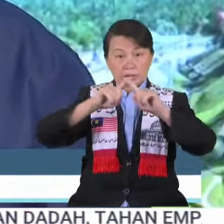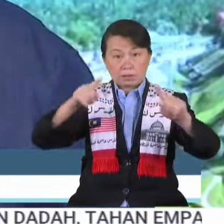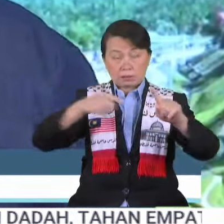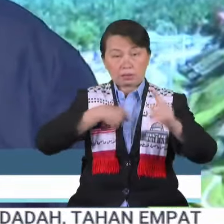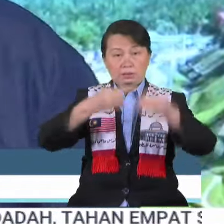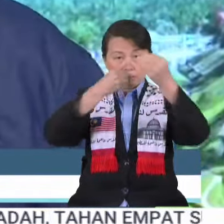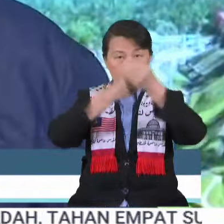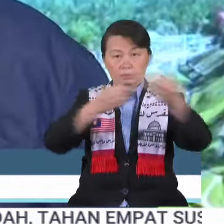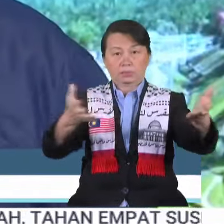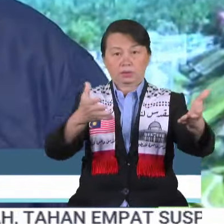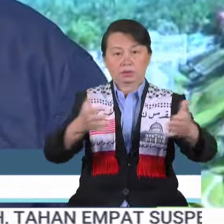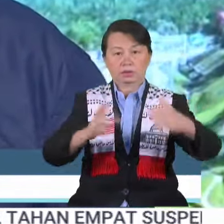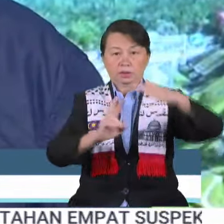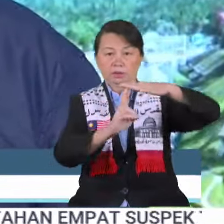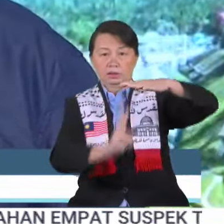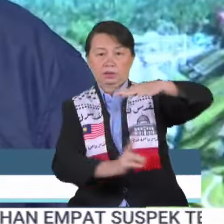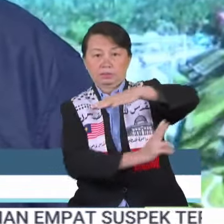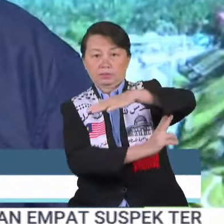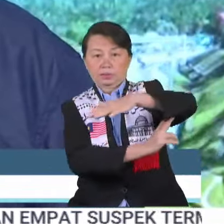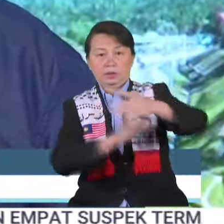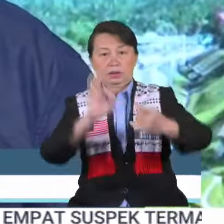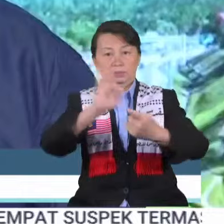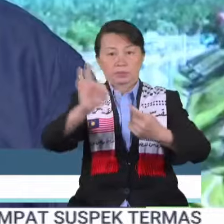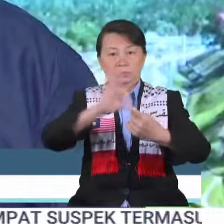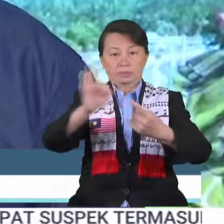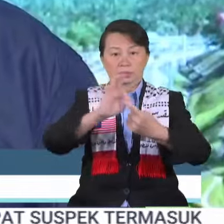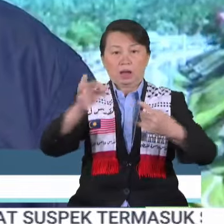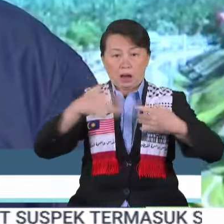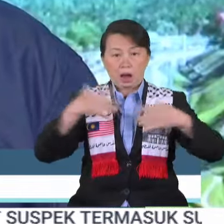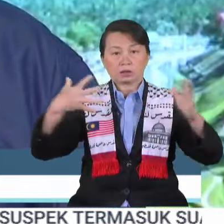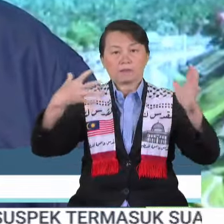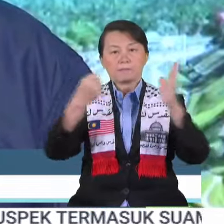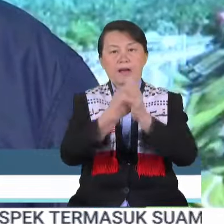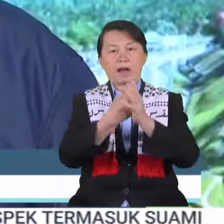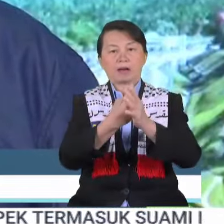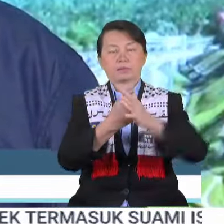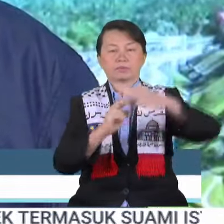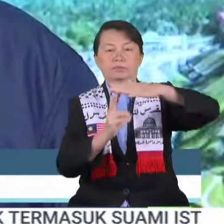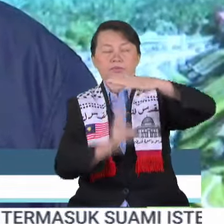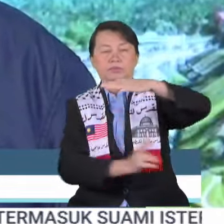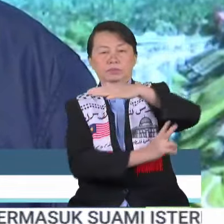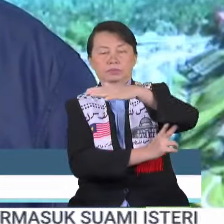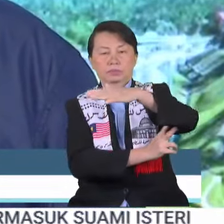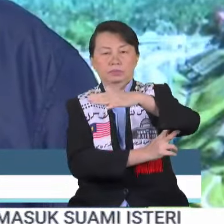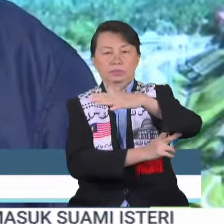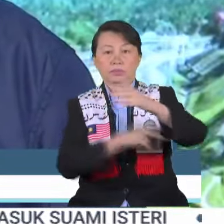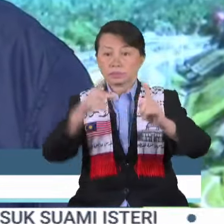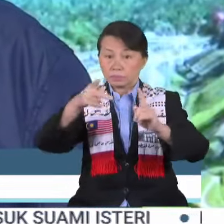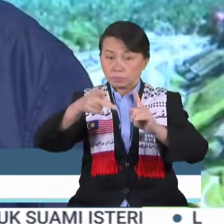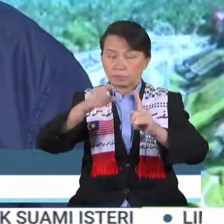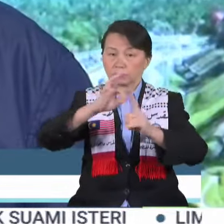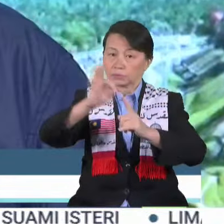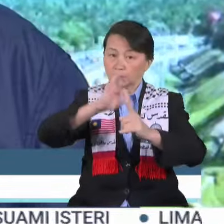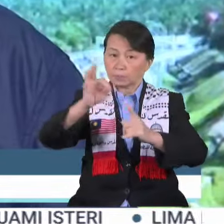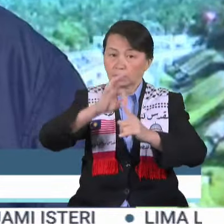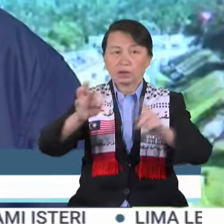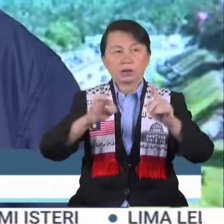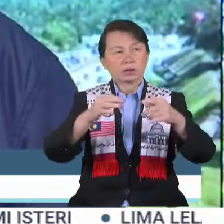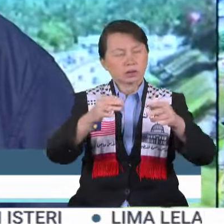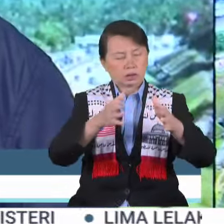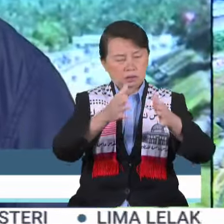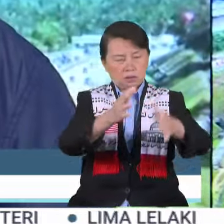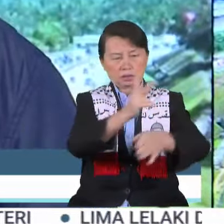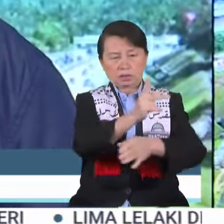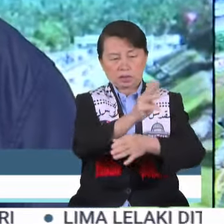saya maklumkan bahawa di Jambatan Pulau Pinang terdapat kekemalangan yang berlaku di kilometer 2.6 yang